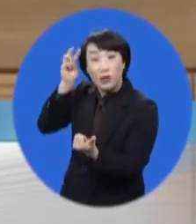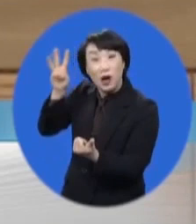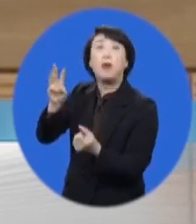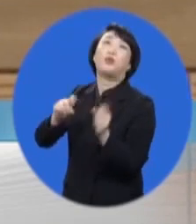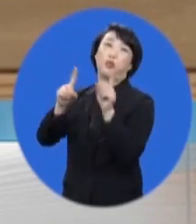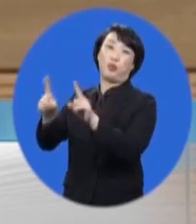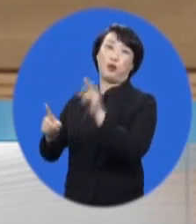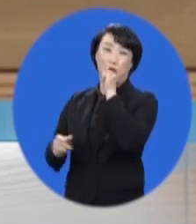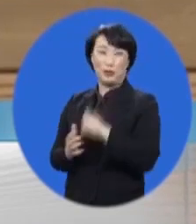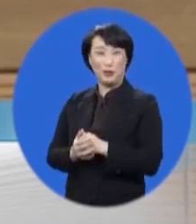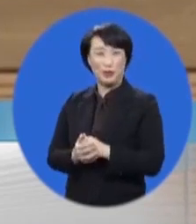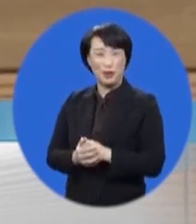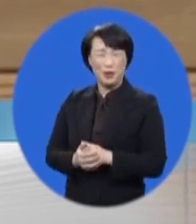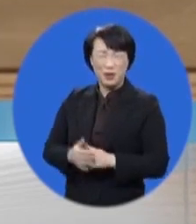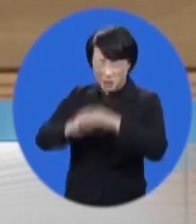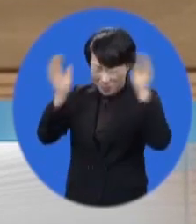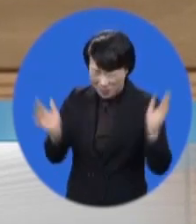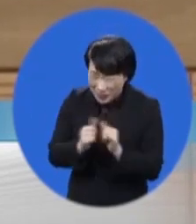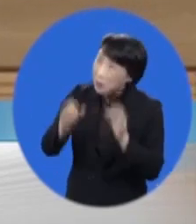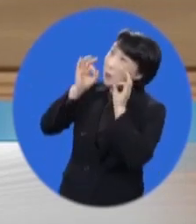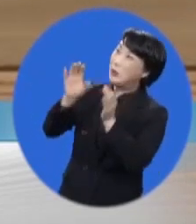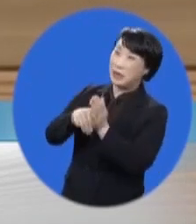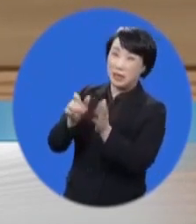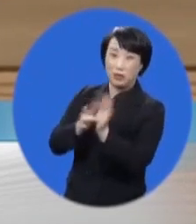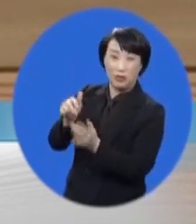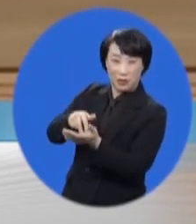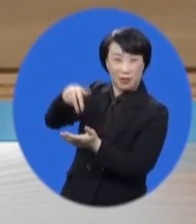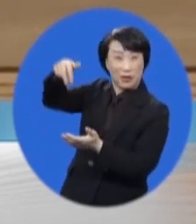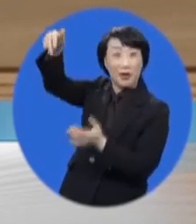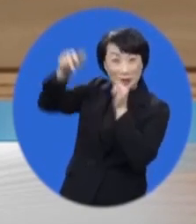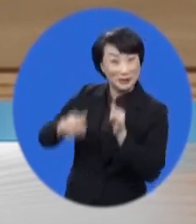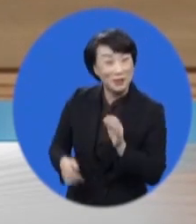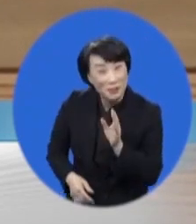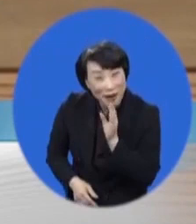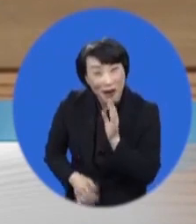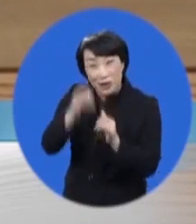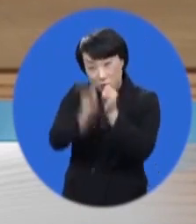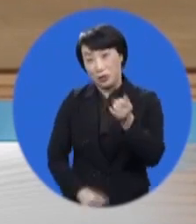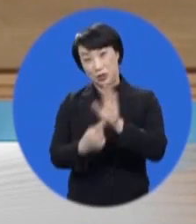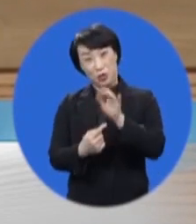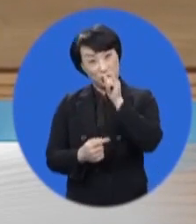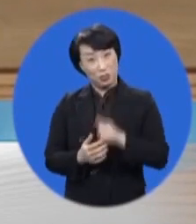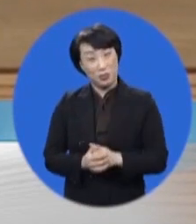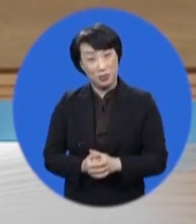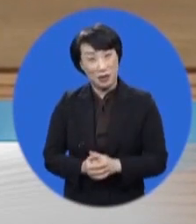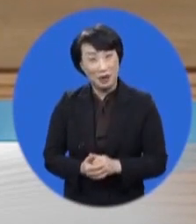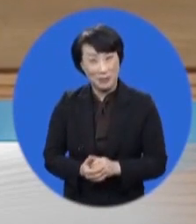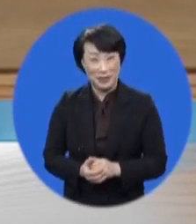부활하셨어요. 만천하에 보는 앞에서 승천하셨다 이 말이에요. 역사가 말해주고 있다 이